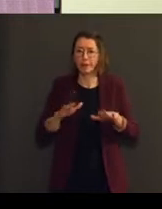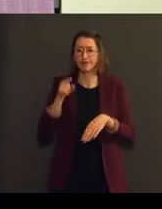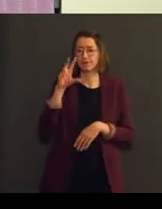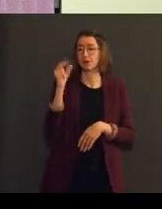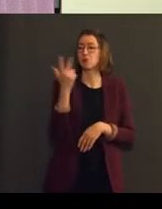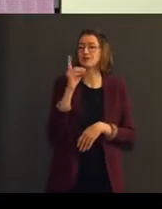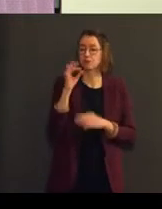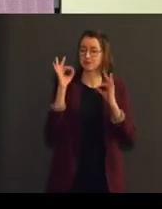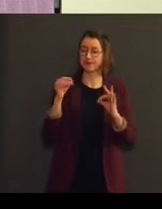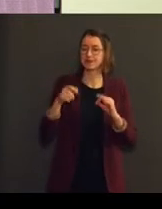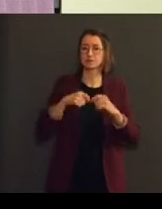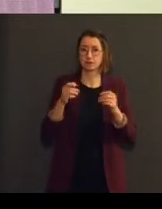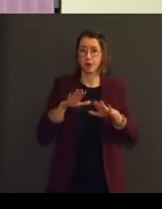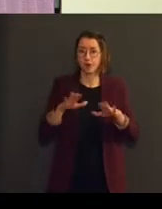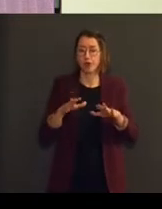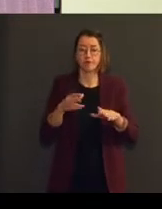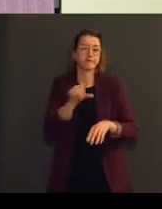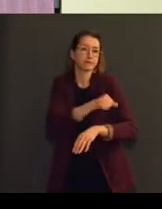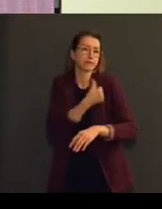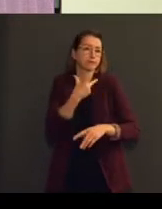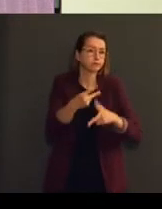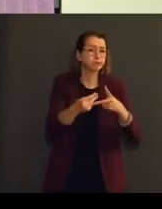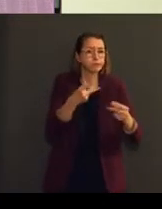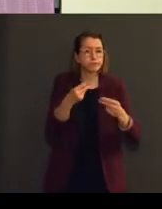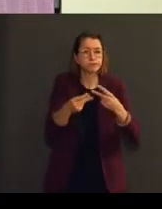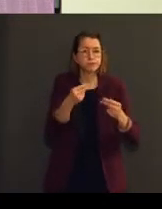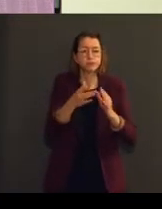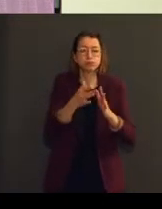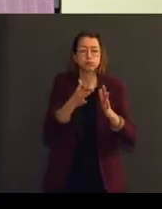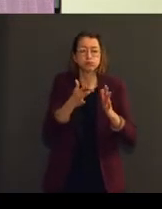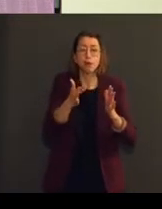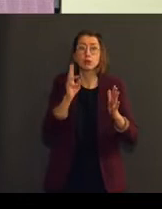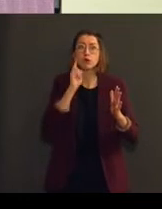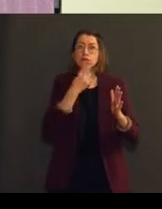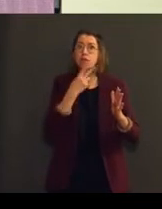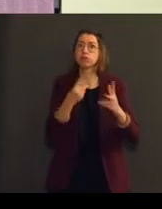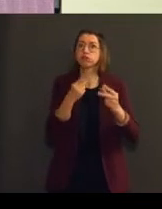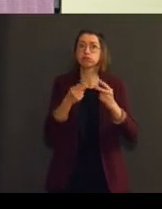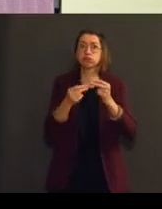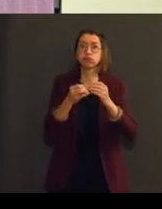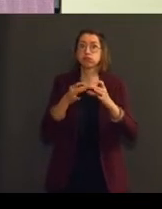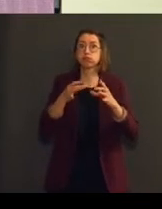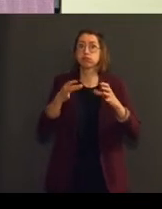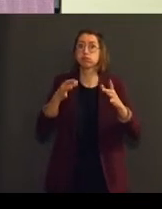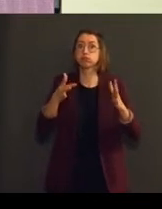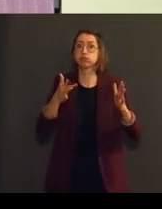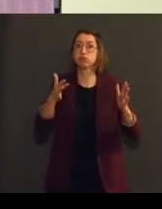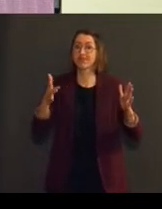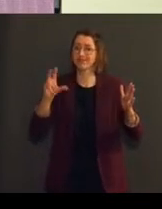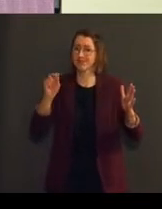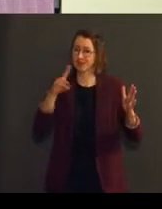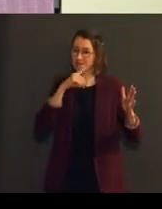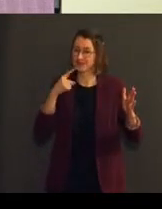très vite pris une accélération au mois de janvier pour se terminer le 24 mars. Depuis lors, on a encore